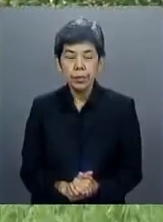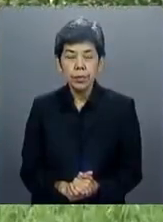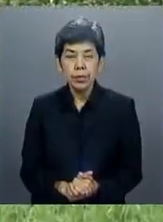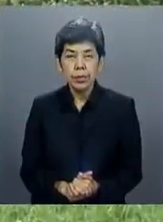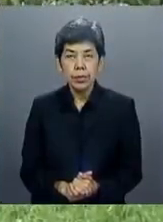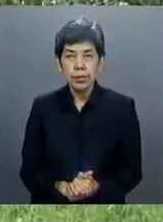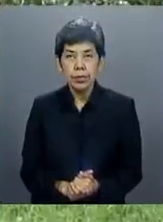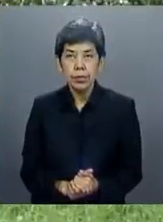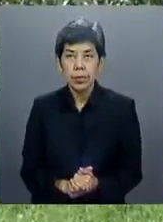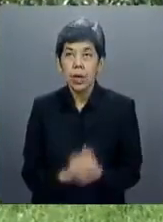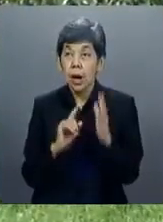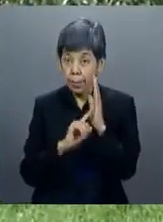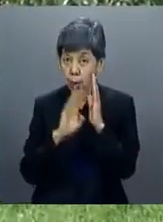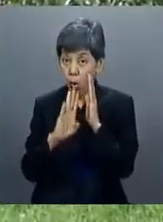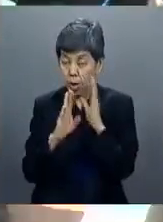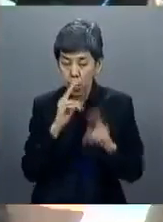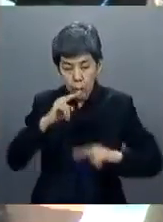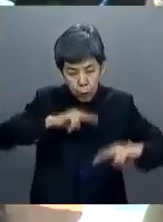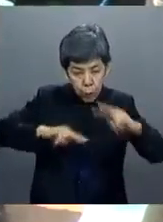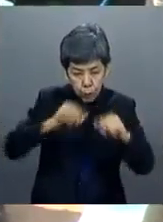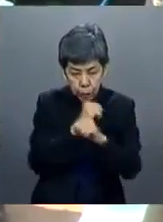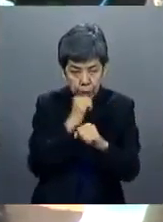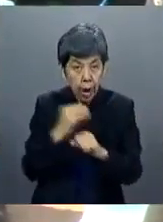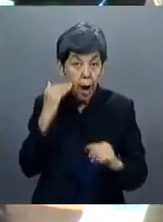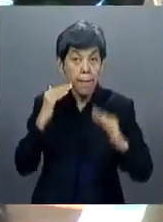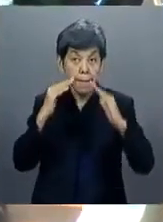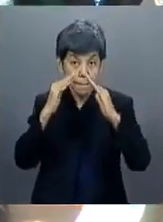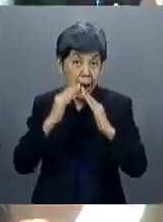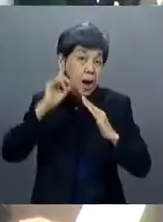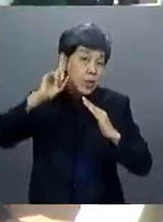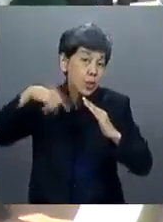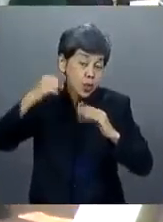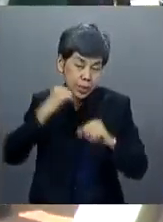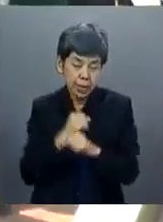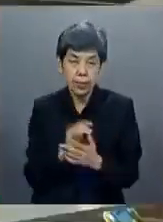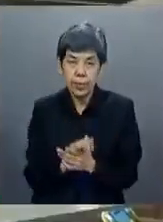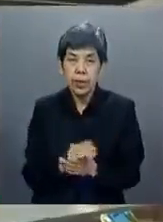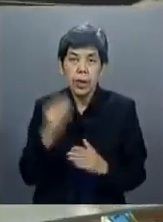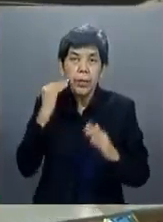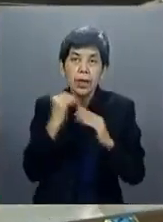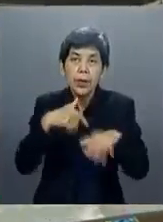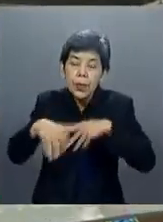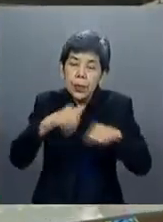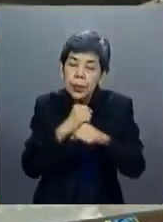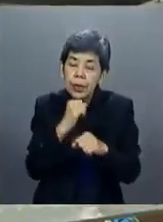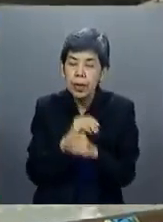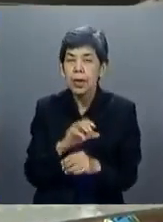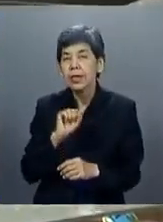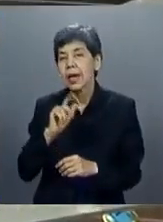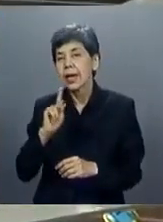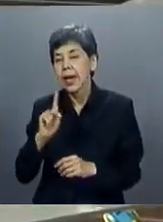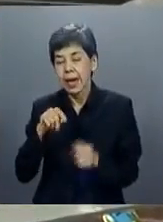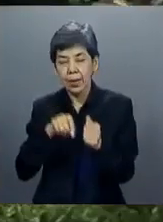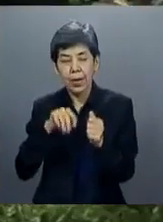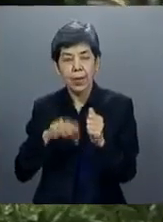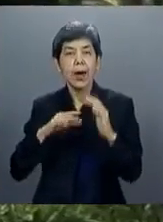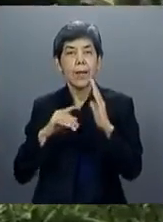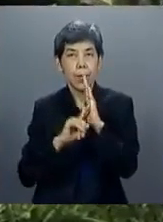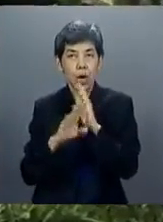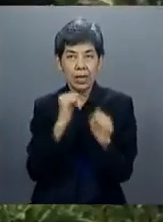ส่วนที่จังหวัดบุรีรัมย์เจ้าหน้าที่เข้าตรวจสอบสภาพบ้านของนางสาวสุวรรณเรืองรำชาวบ้านตำบลสแกซามอำเภอเมืองบุรีรัม